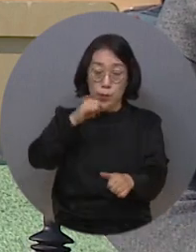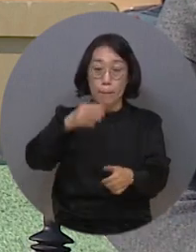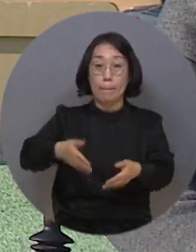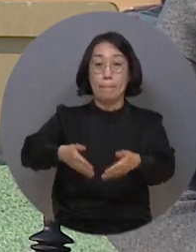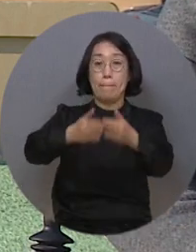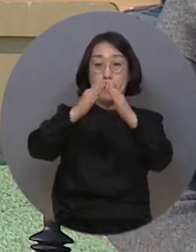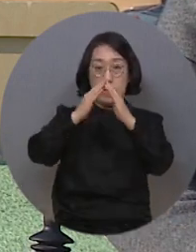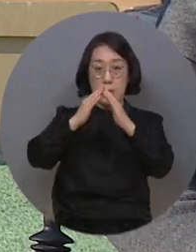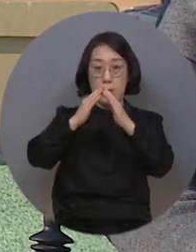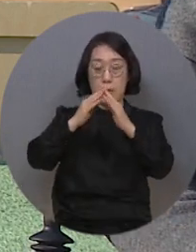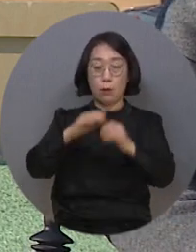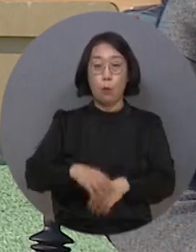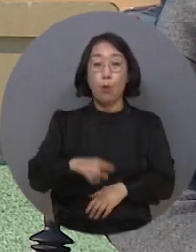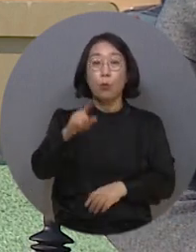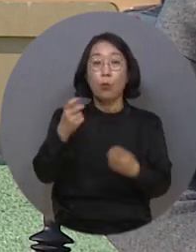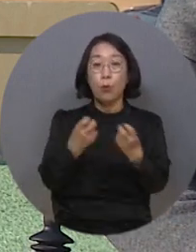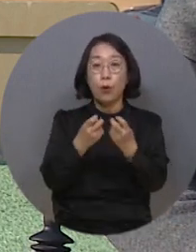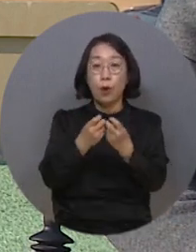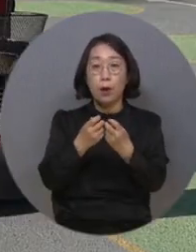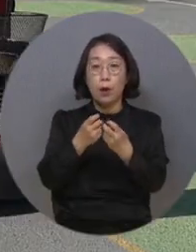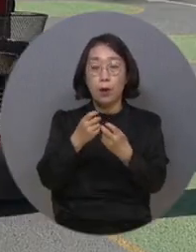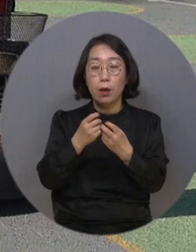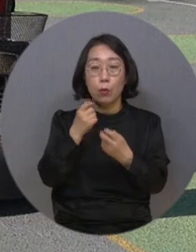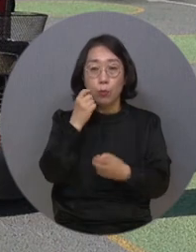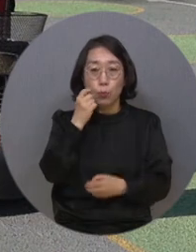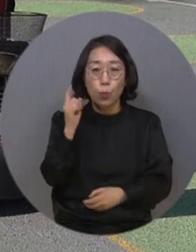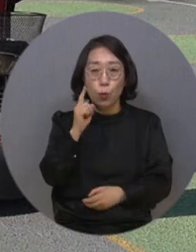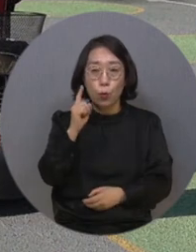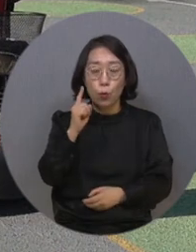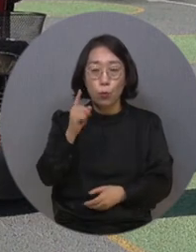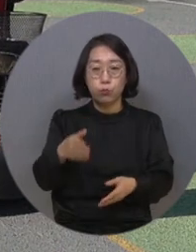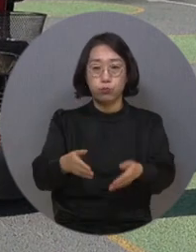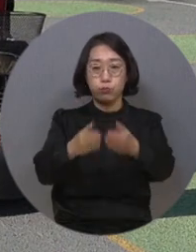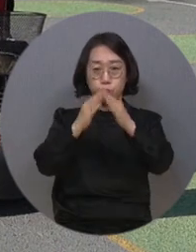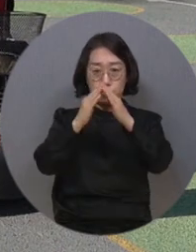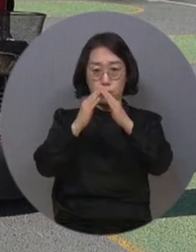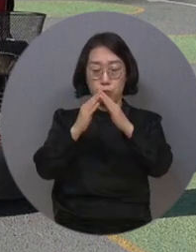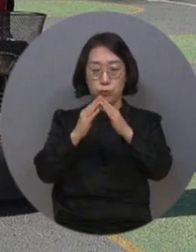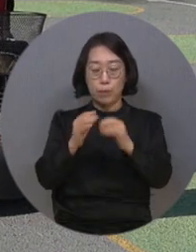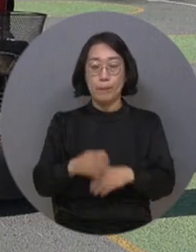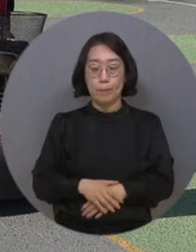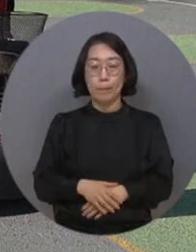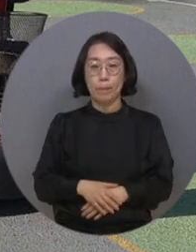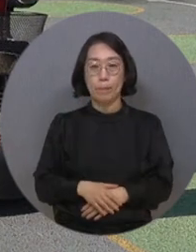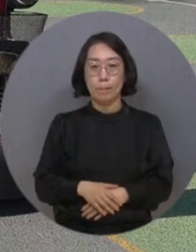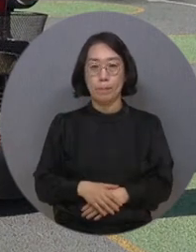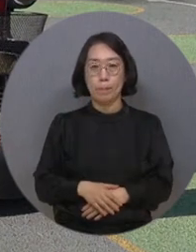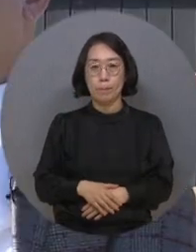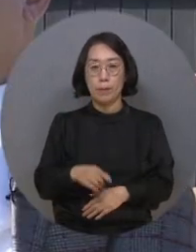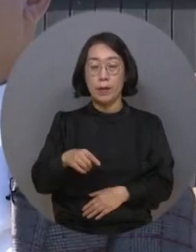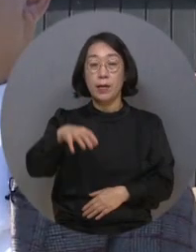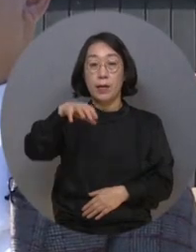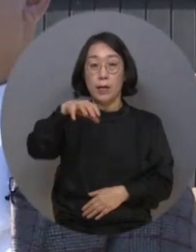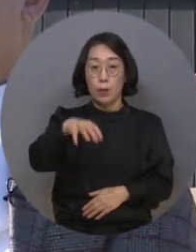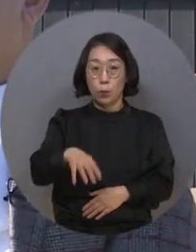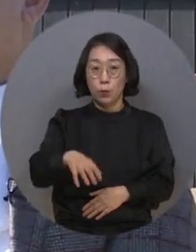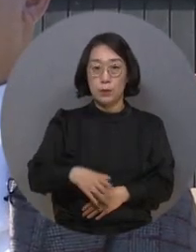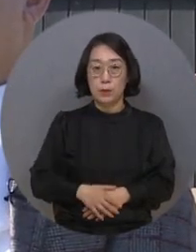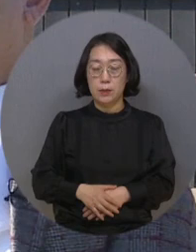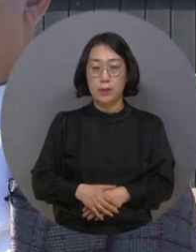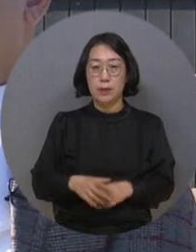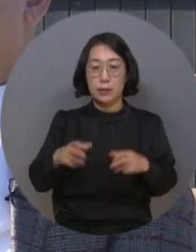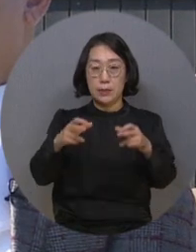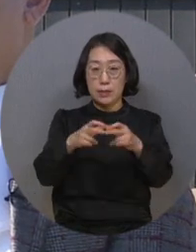교육장 만들었죠. 어떤 계기로 만들어진 거예요? 아, 이게 만든 계기를 잠깐 말씀을 드리면, 네. 관악구가 그